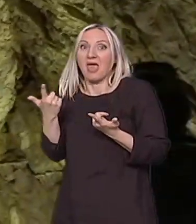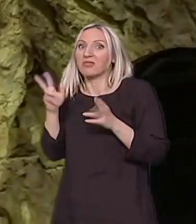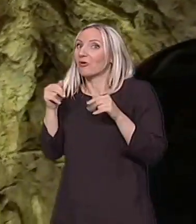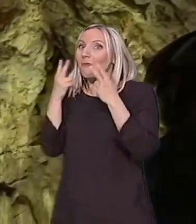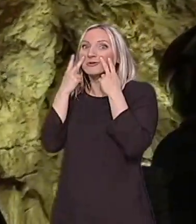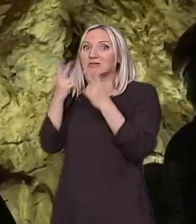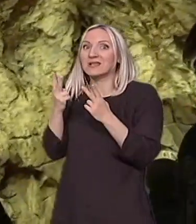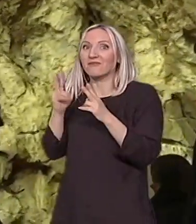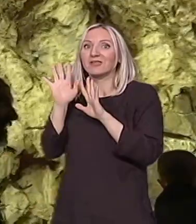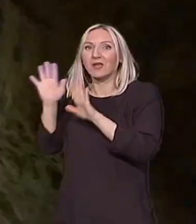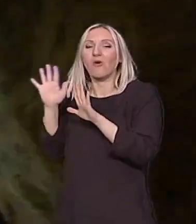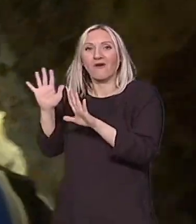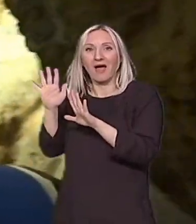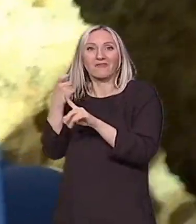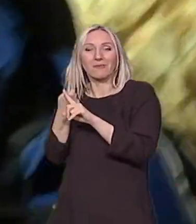pećinama.